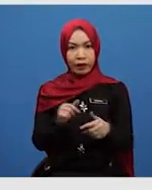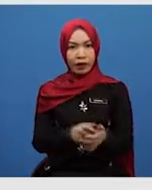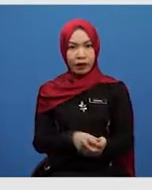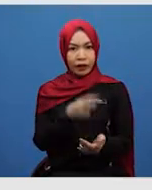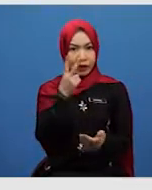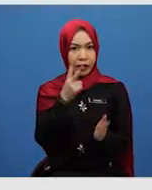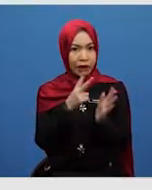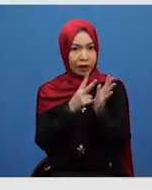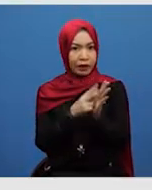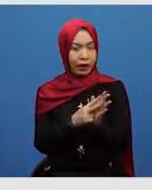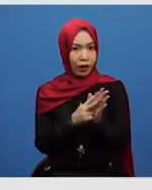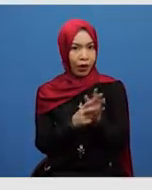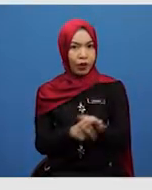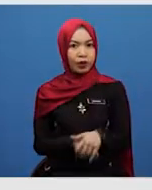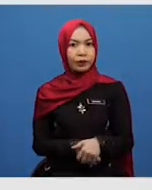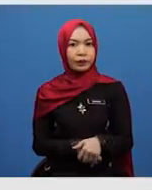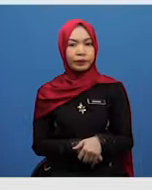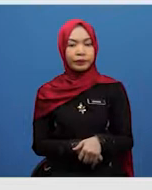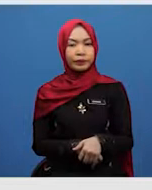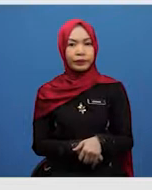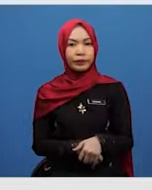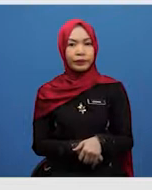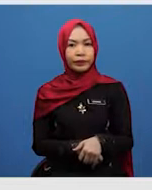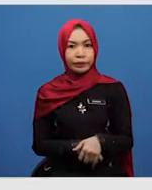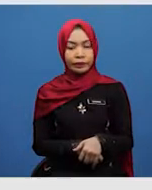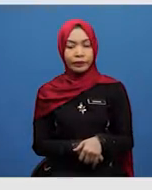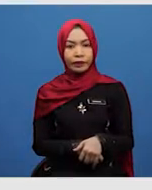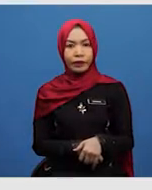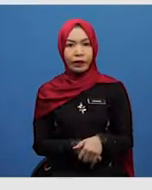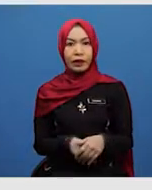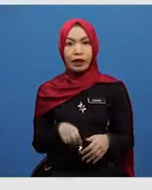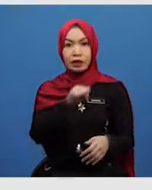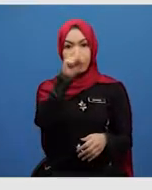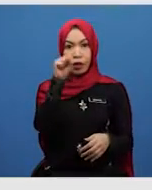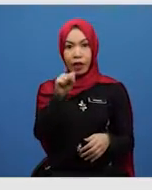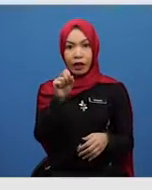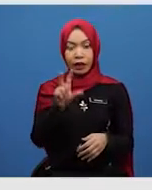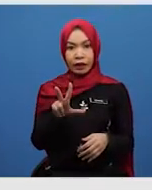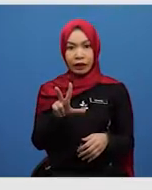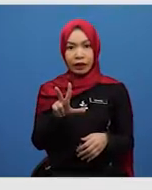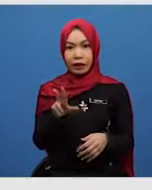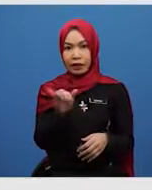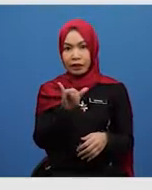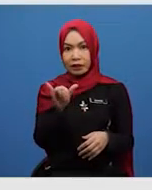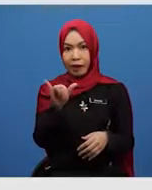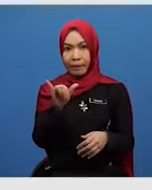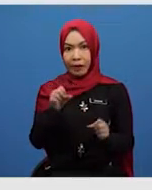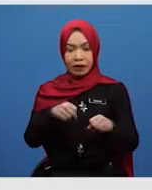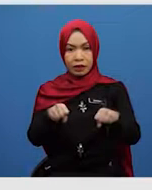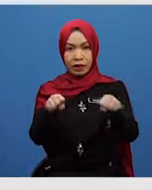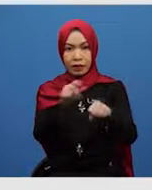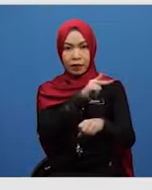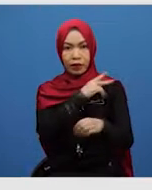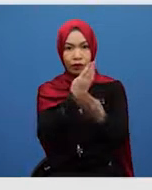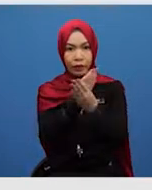kedatuan soalnya gue sistem ketua bebas soalnya tiga juga sistem ketua bebas